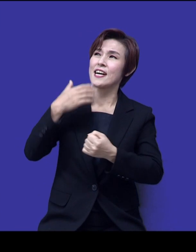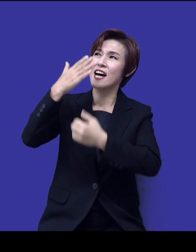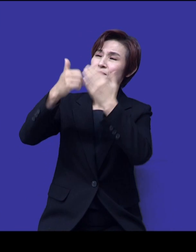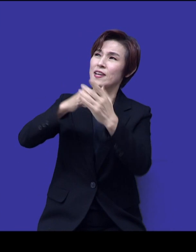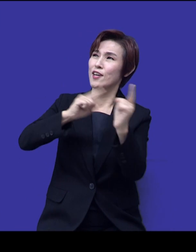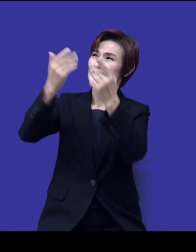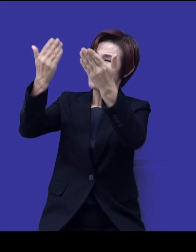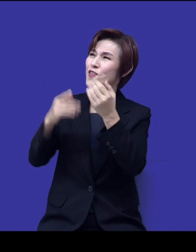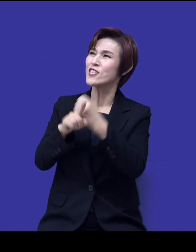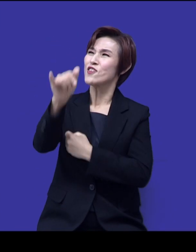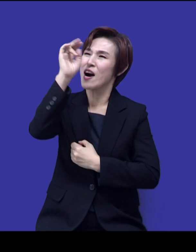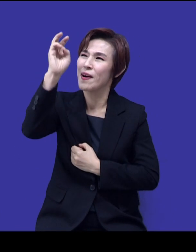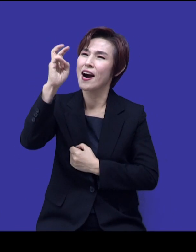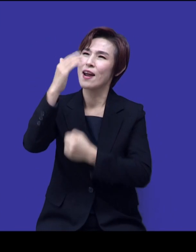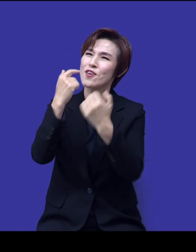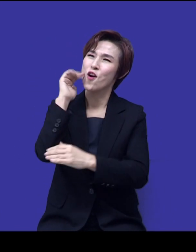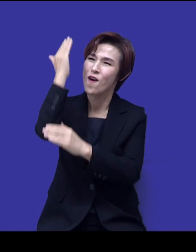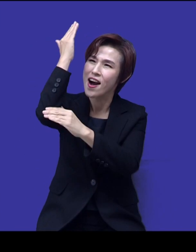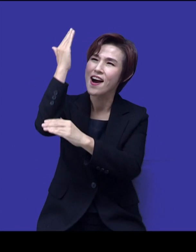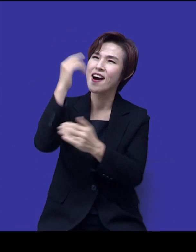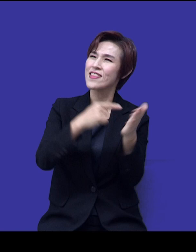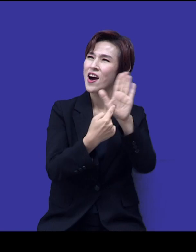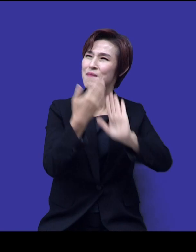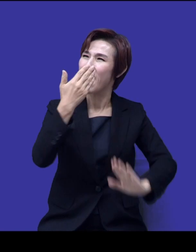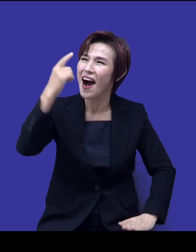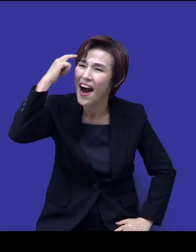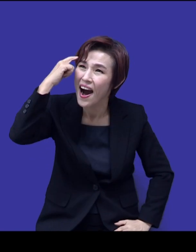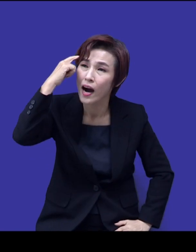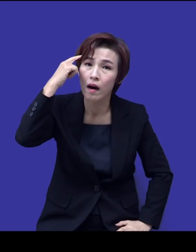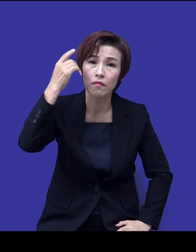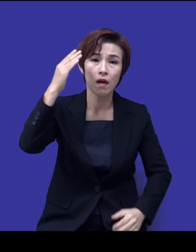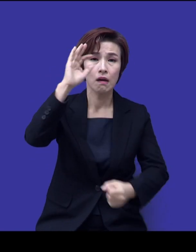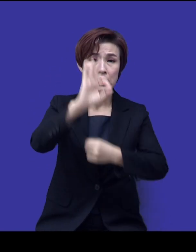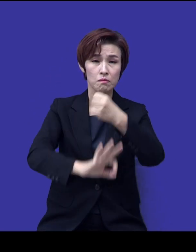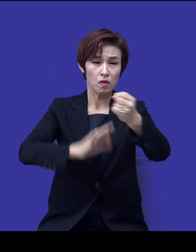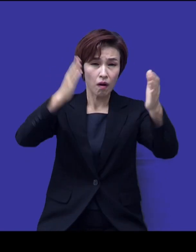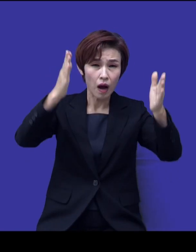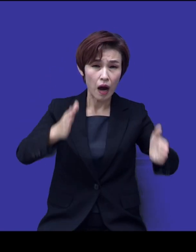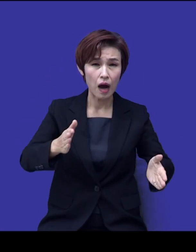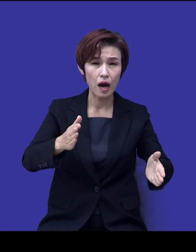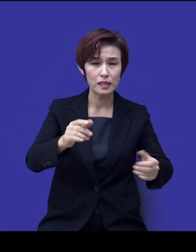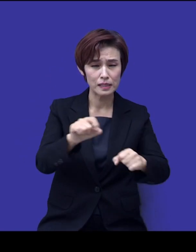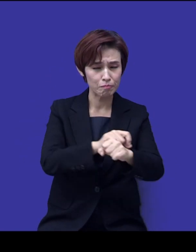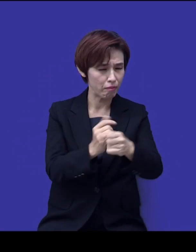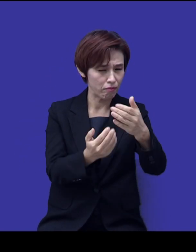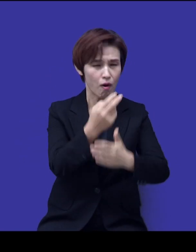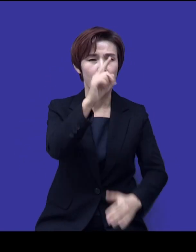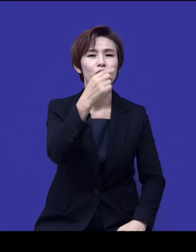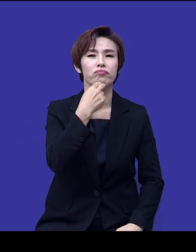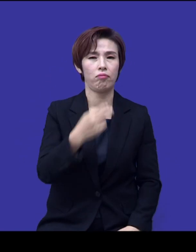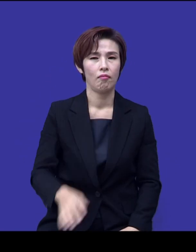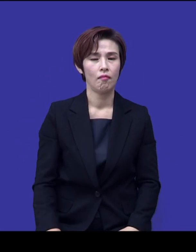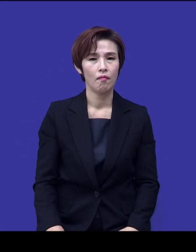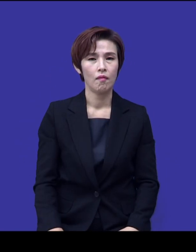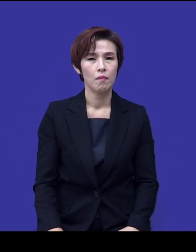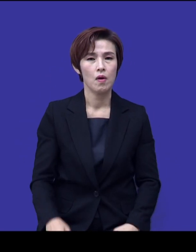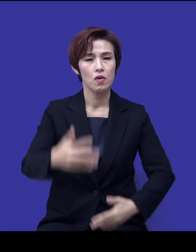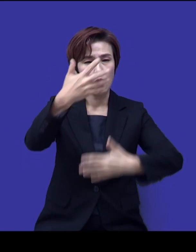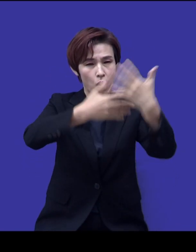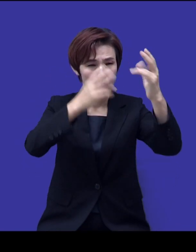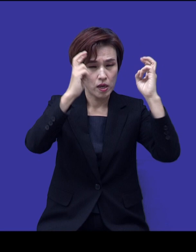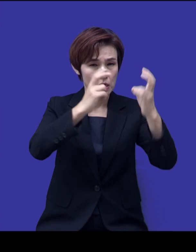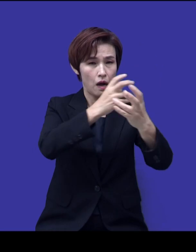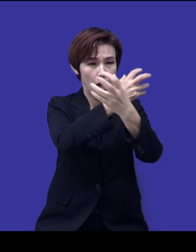생겼어요. 영광스러운 일은 커녕, 뭐 영화사하고 계약을 했거든요. 네. 영화사 계약금을 KBS에 입금을 했어요. 예. 근데